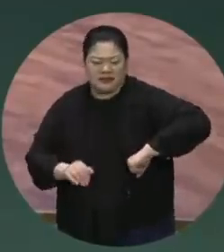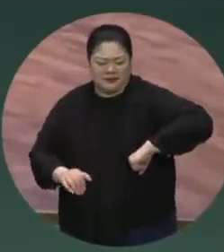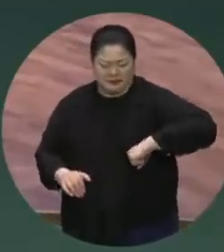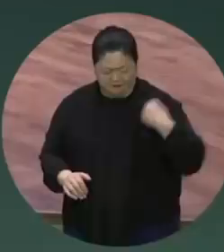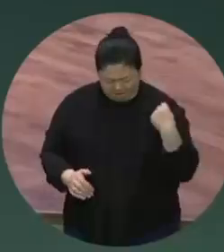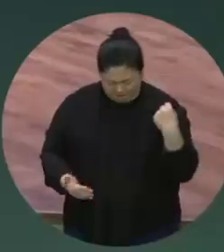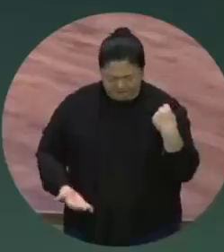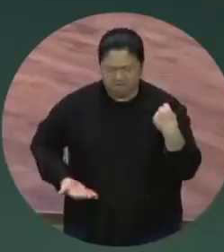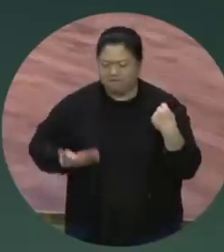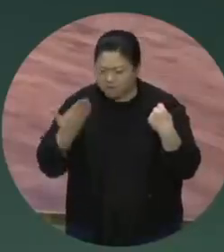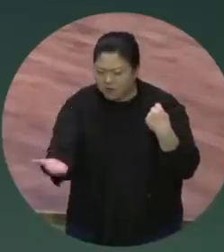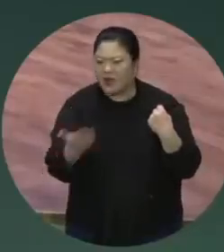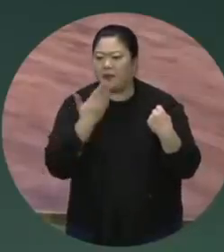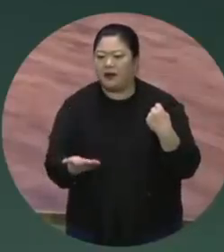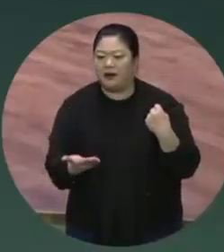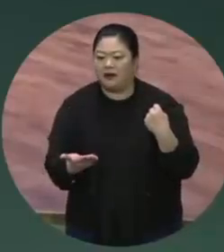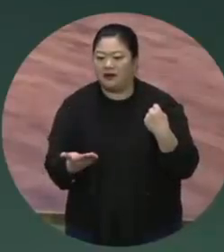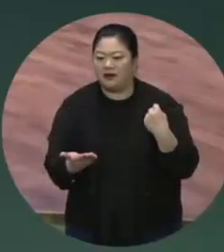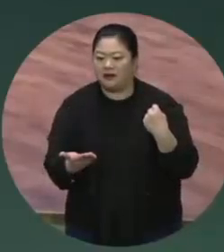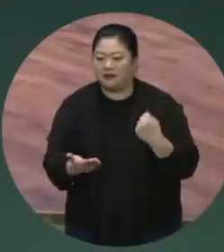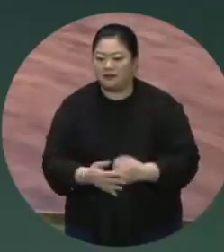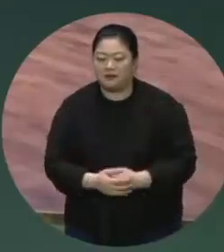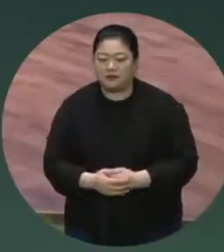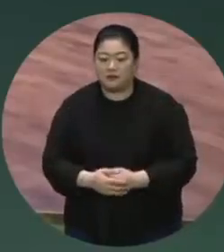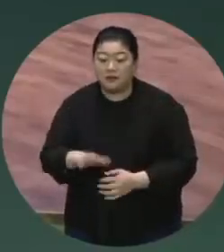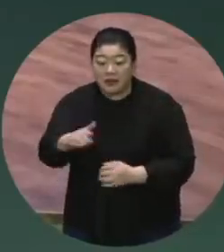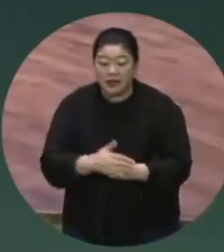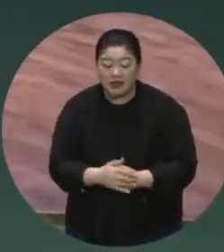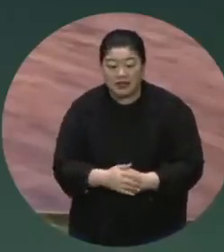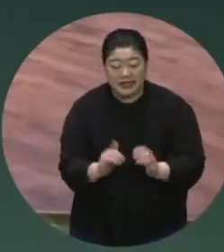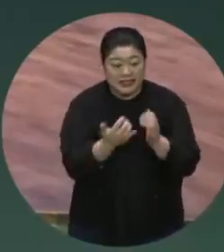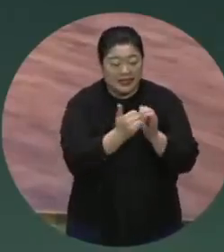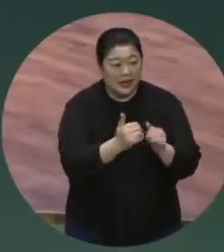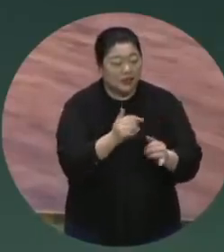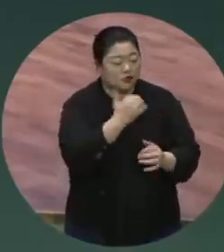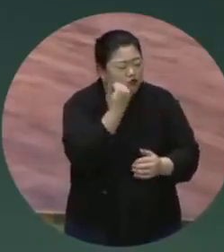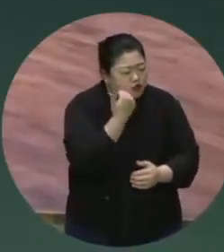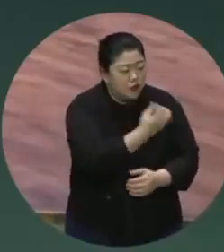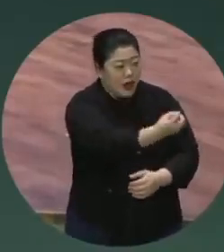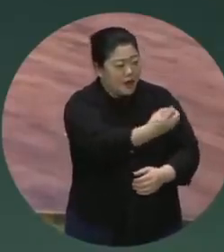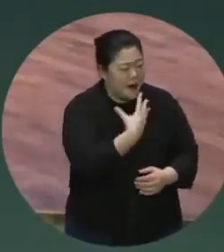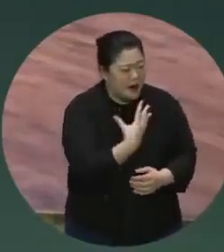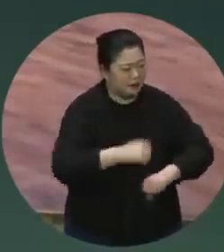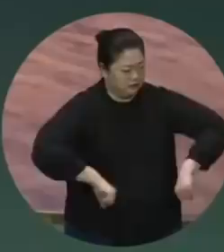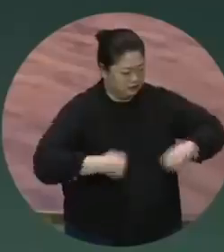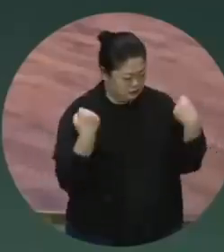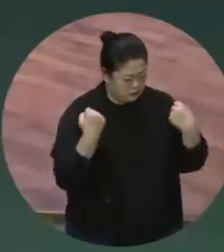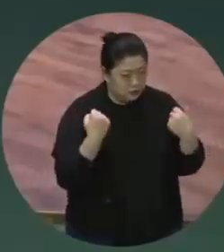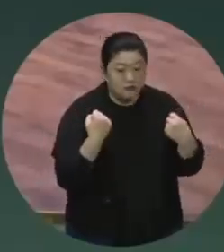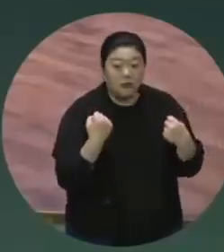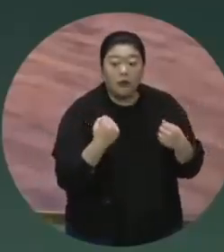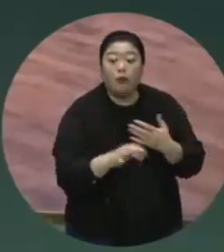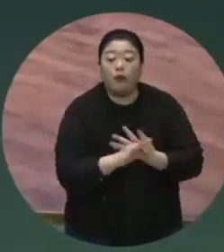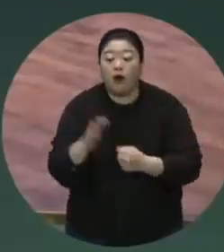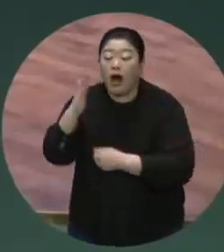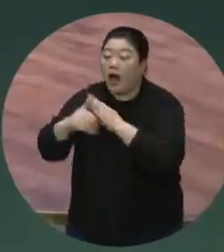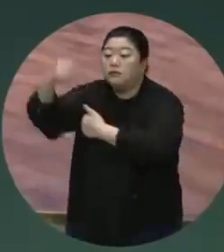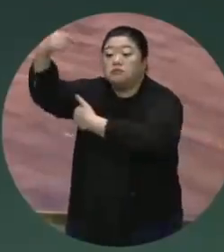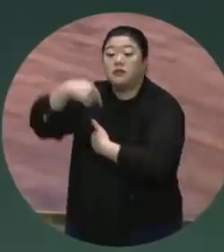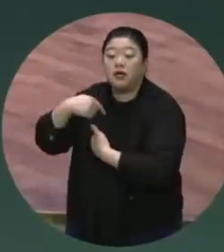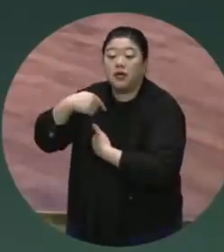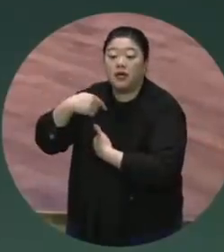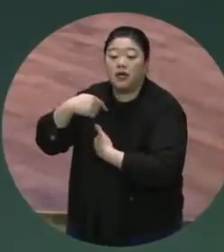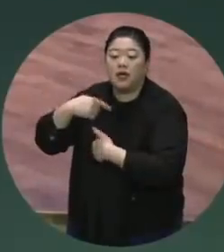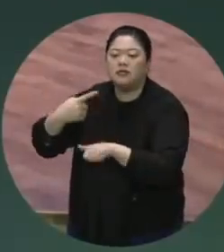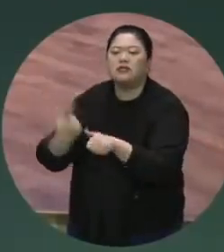증거예요. 말씀에. 하나님 말씀에. 사람 말이 아니에요. 하나님의 말씀에. 자, 그래서 오늘은 뭐 이런 사람에게 이어서